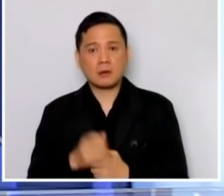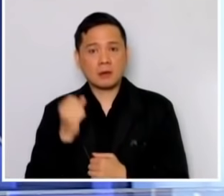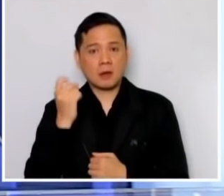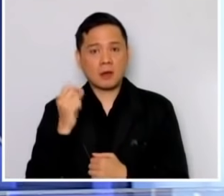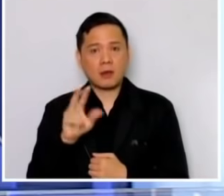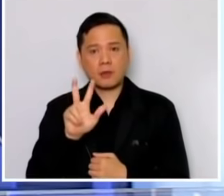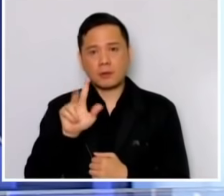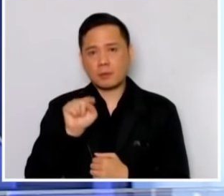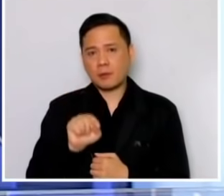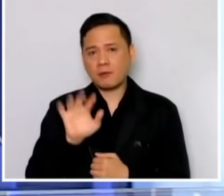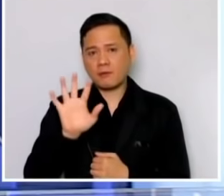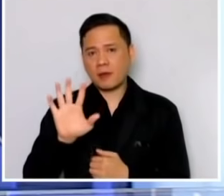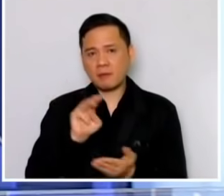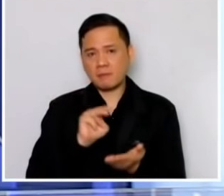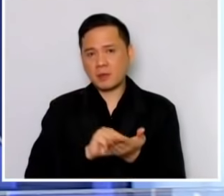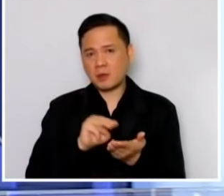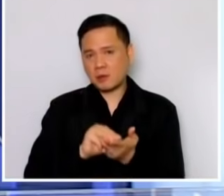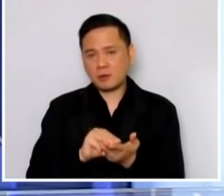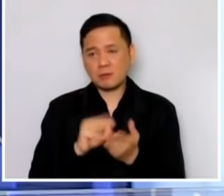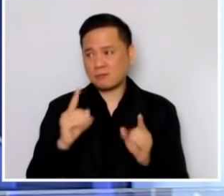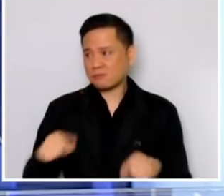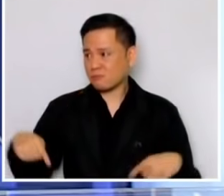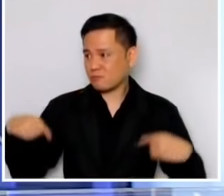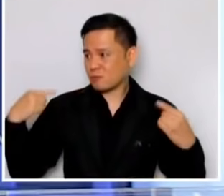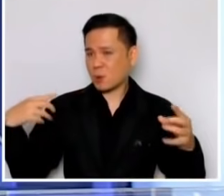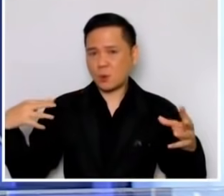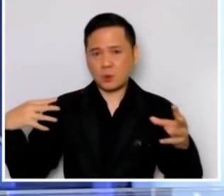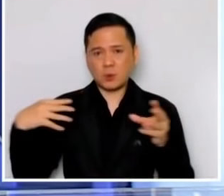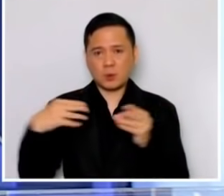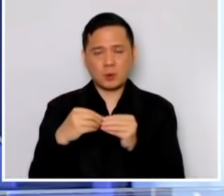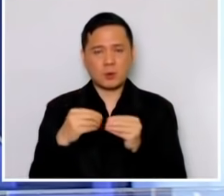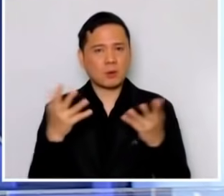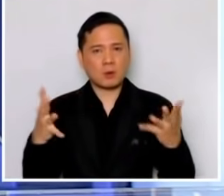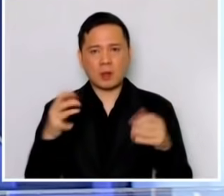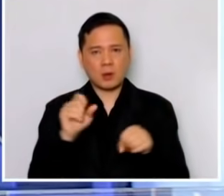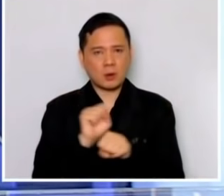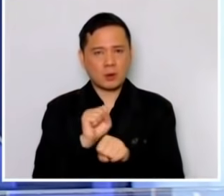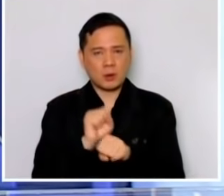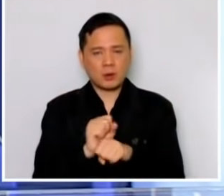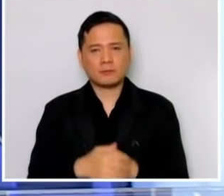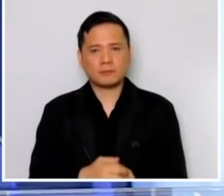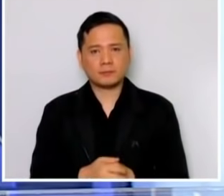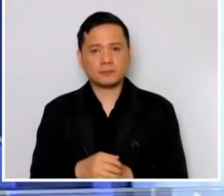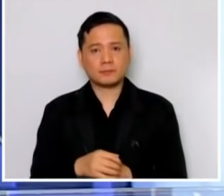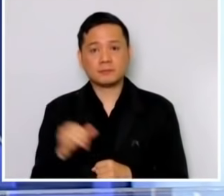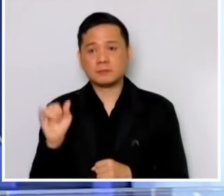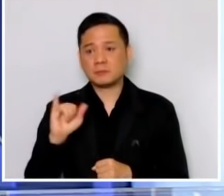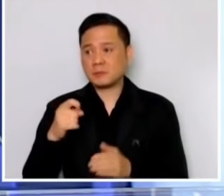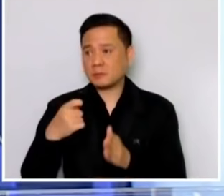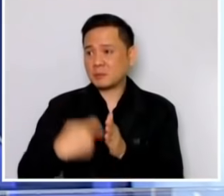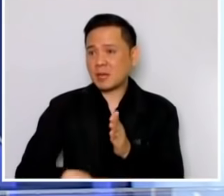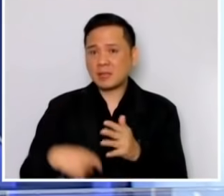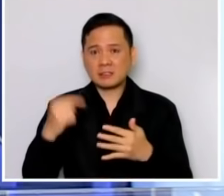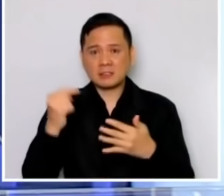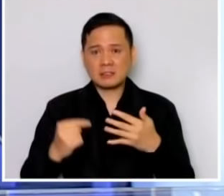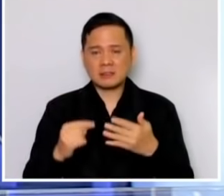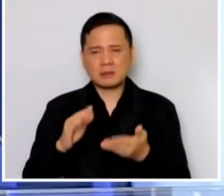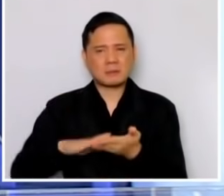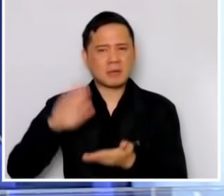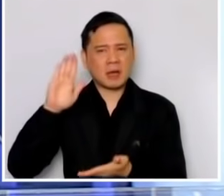rin ang mga Pilipinong walang trabaho at mataas pa rin ang presyo ng bilihin. Kaya sagot ng